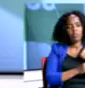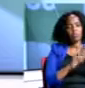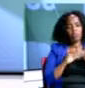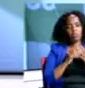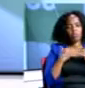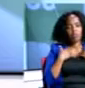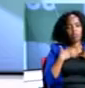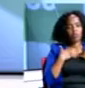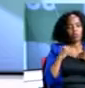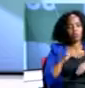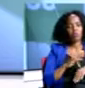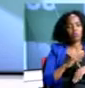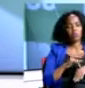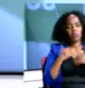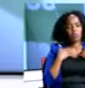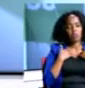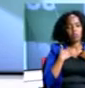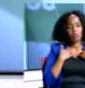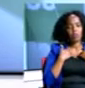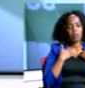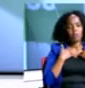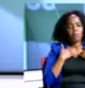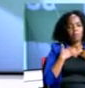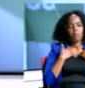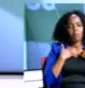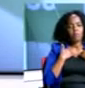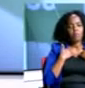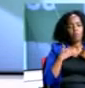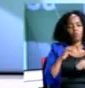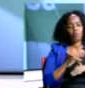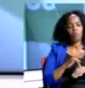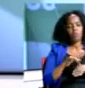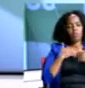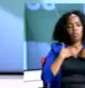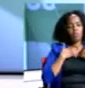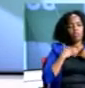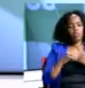mojiru yo tuqanjirat akumama doktori ibsa dure sana tuqanjirannan